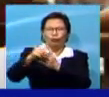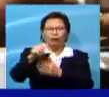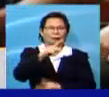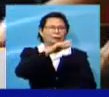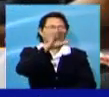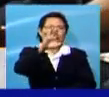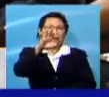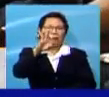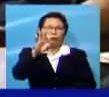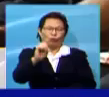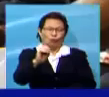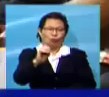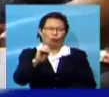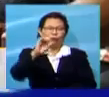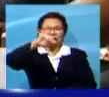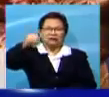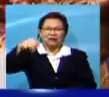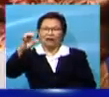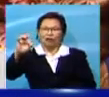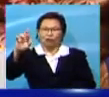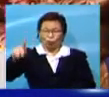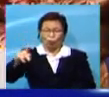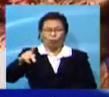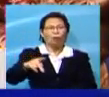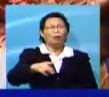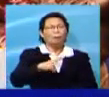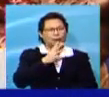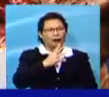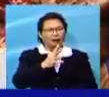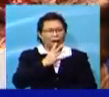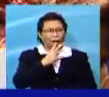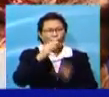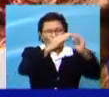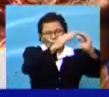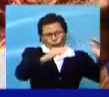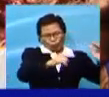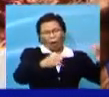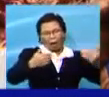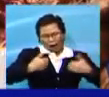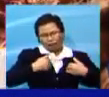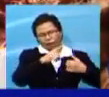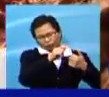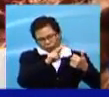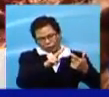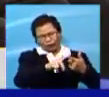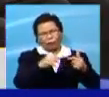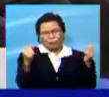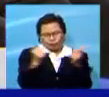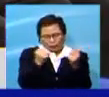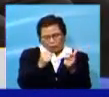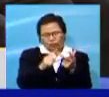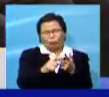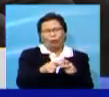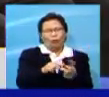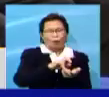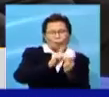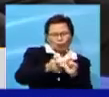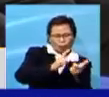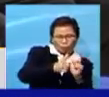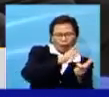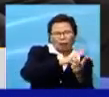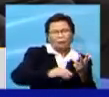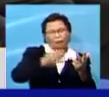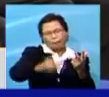Pegawai Eksekutif JCOP, Dato' Kamaruzaman Abu Kasim, rumah tersebut akan dilengkapi televisyen, peti sejuk, mesin basuh dan